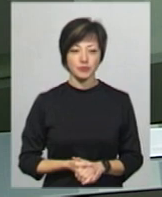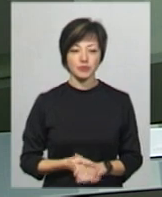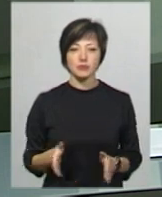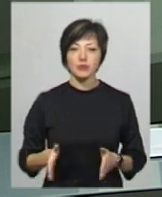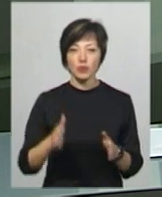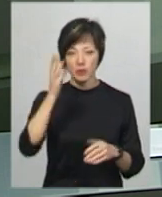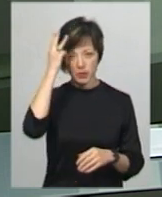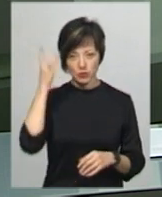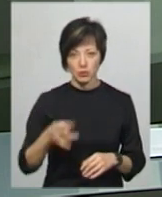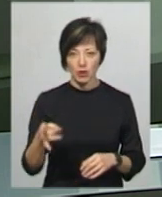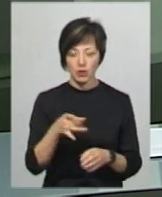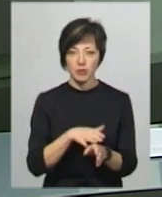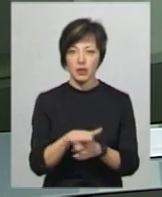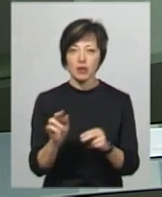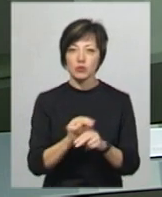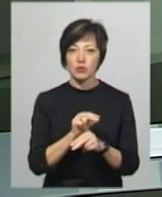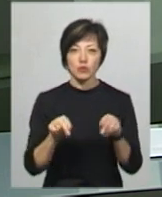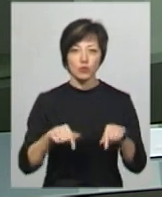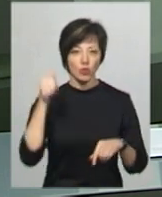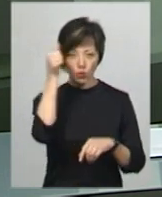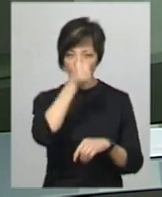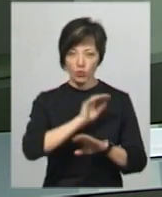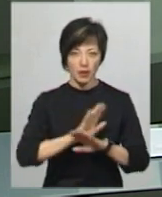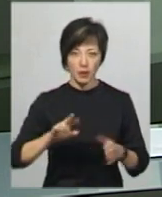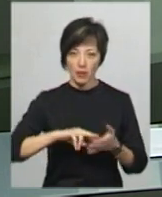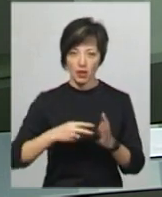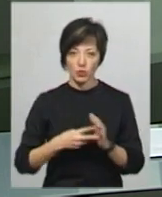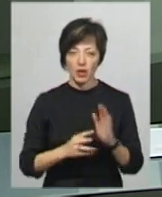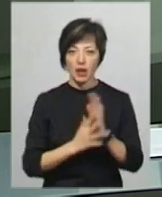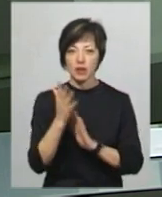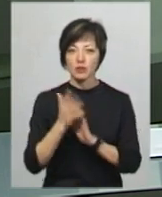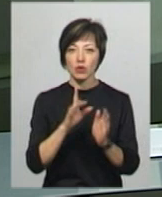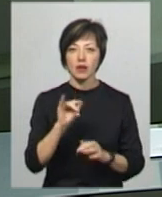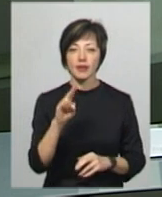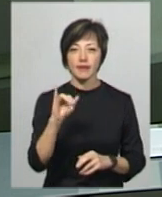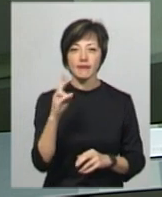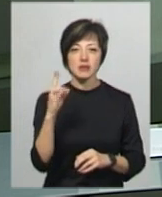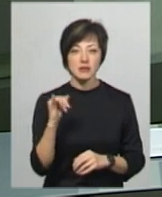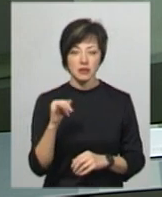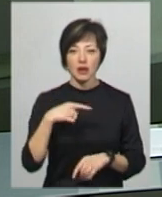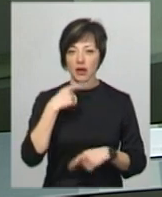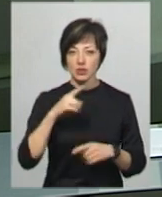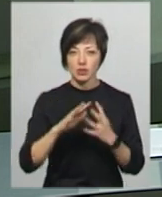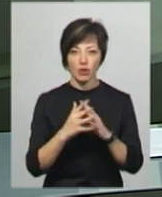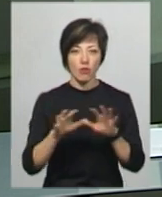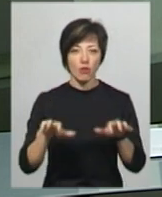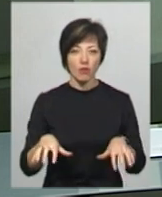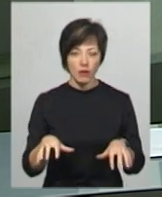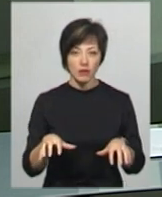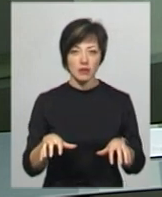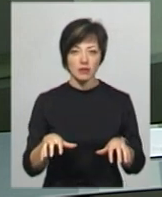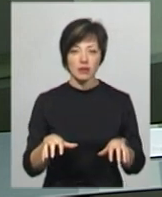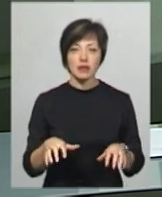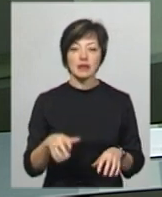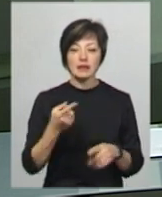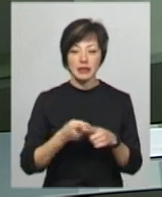Дороги в Хмельницькому районі капітально ремонтувати цього року не планують. У Лісогринівецькій об'єднаній тергромаді, каже сільський голова Віталій Гралюк,